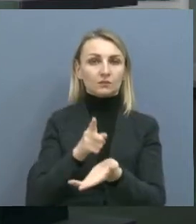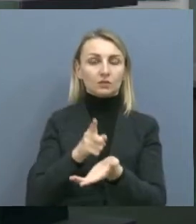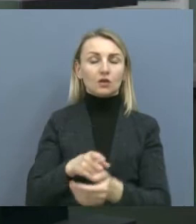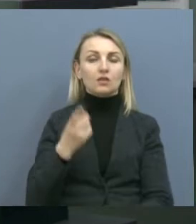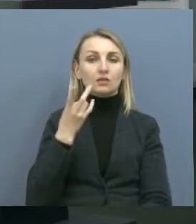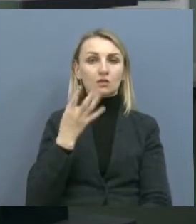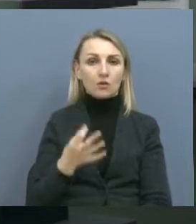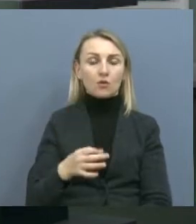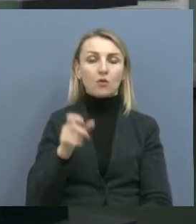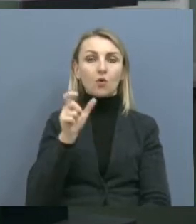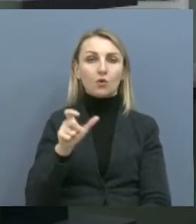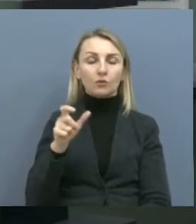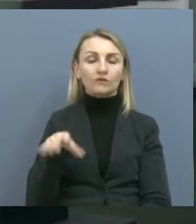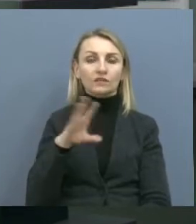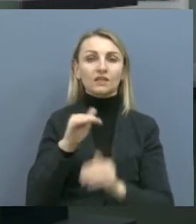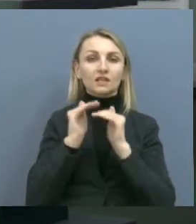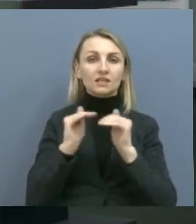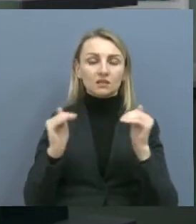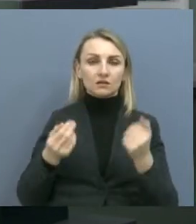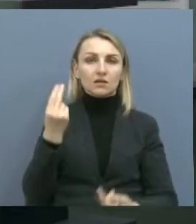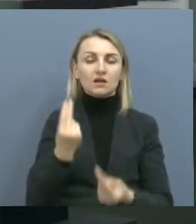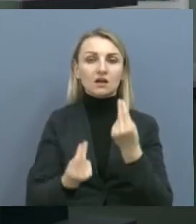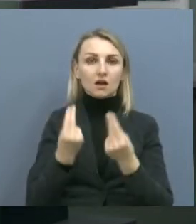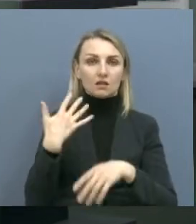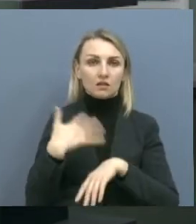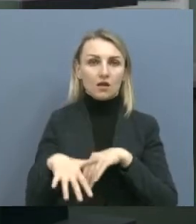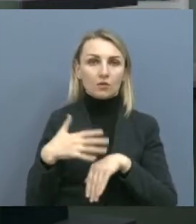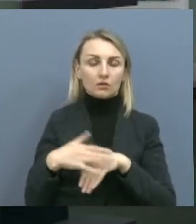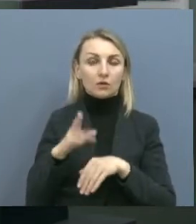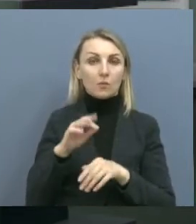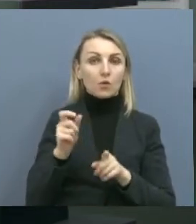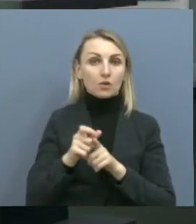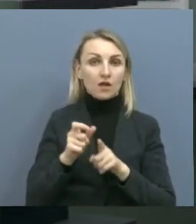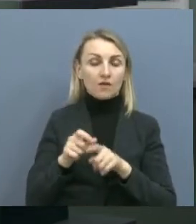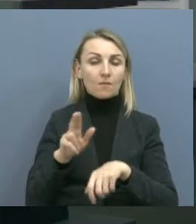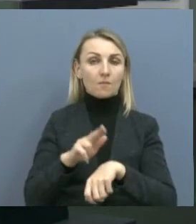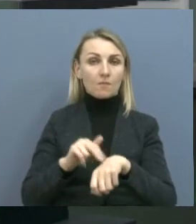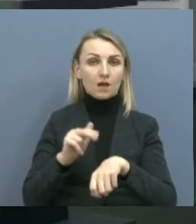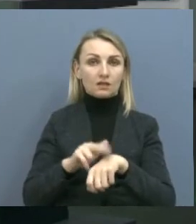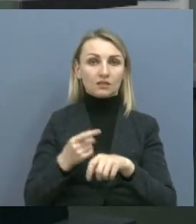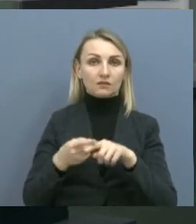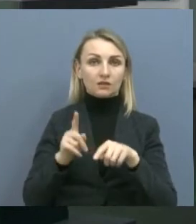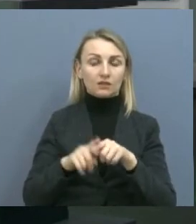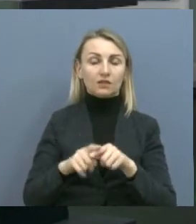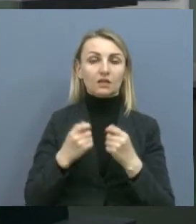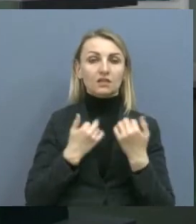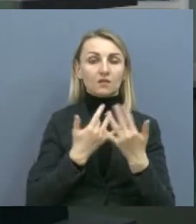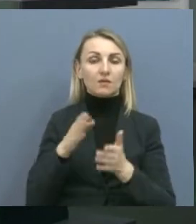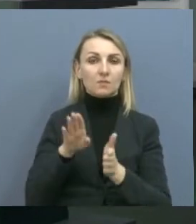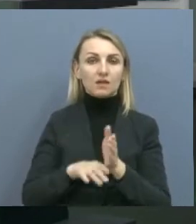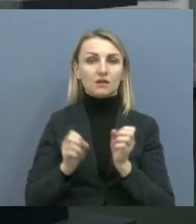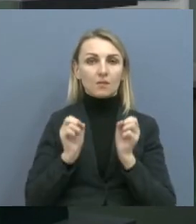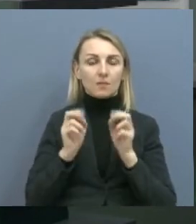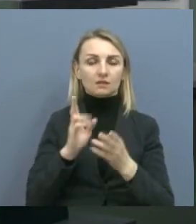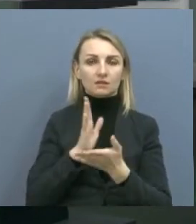свободное время в основном на игровых площадках во дворе. По словам полиции, это противоречит требованиям безопасности. Полицейские